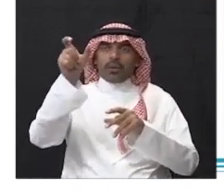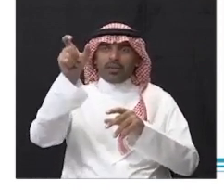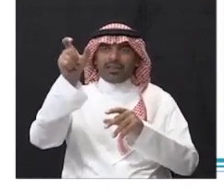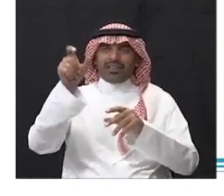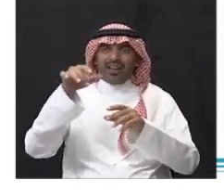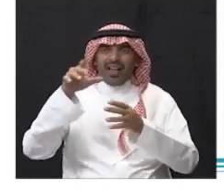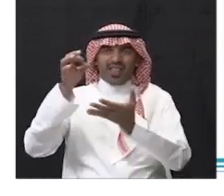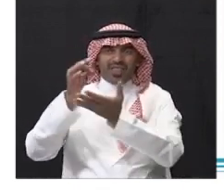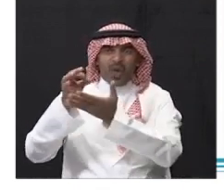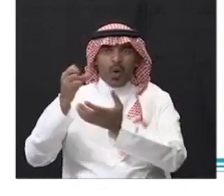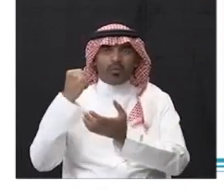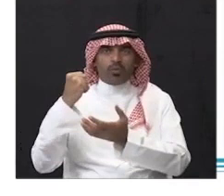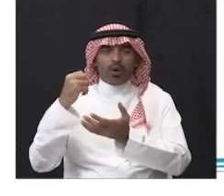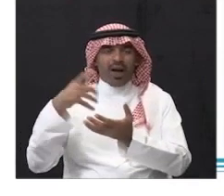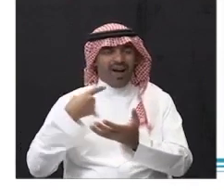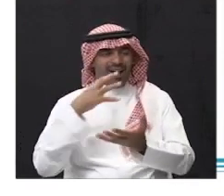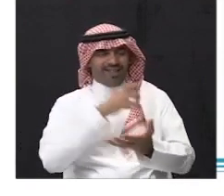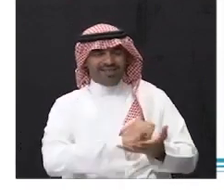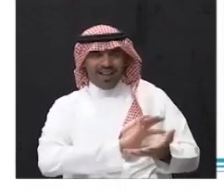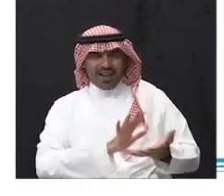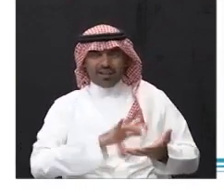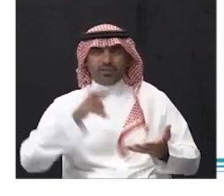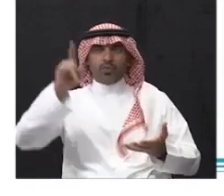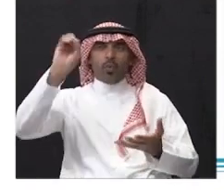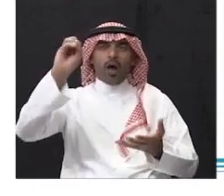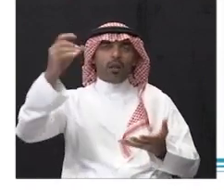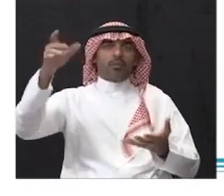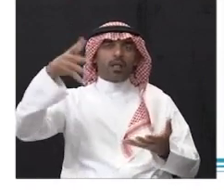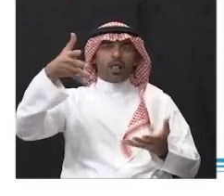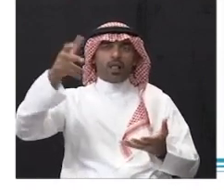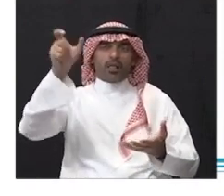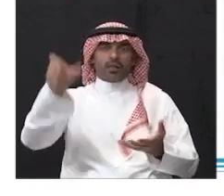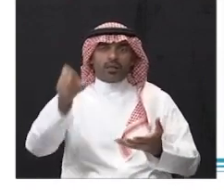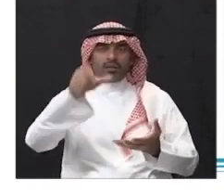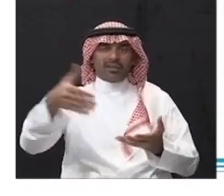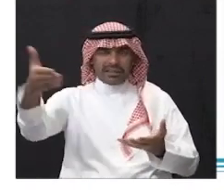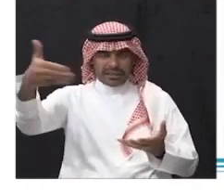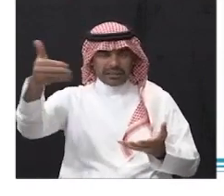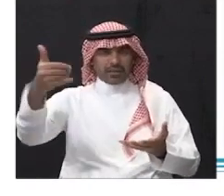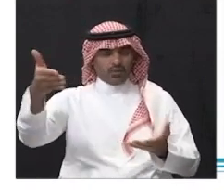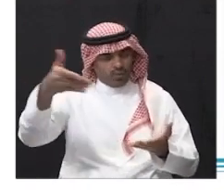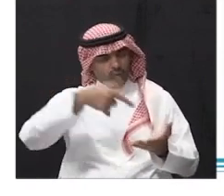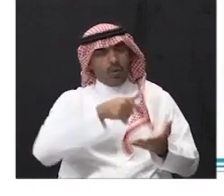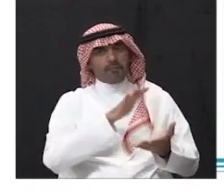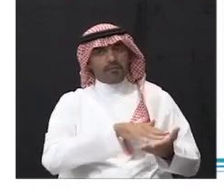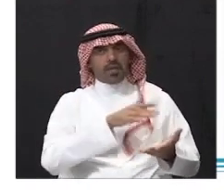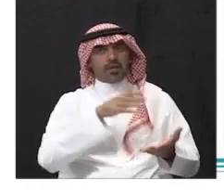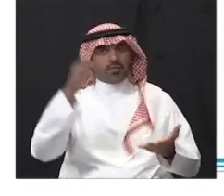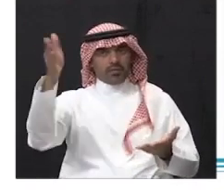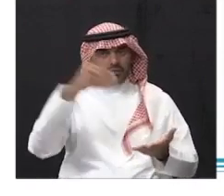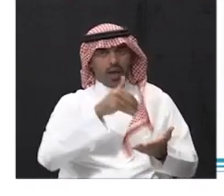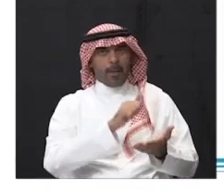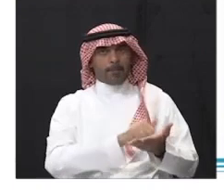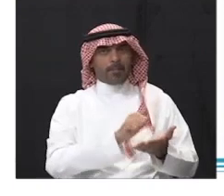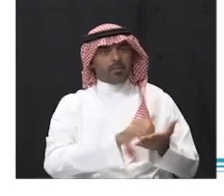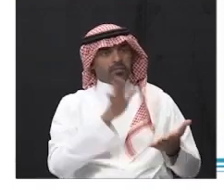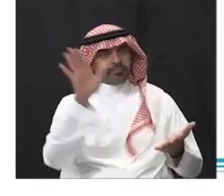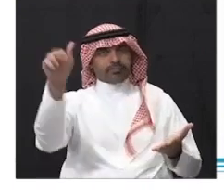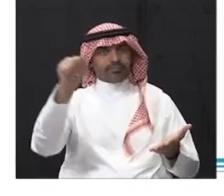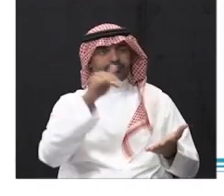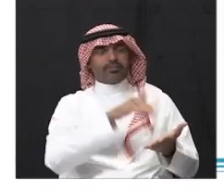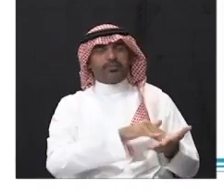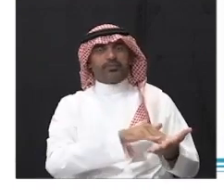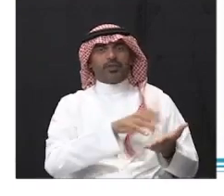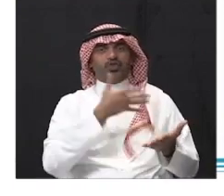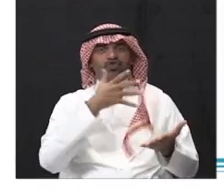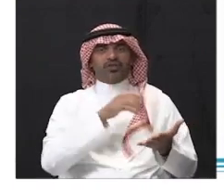لتأسيس مستوطنات استعمارية لها، مع طرد السكان الأصليين وتشريدهم أو